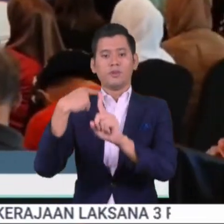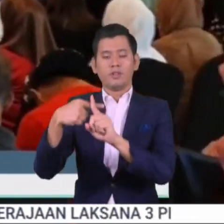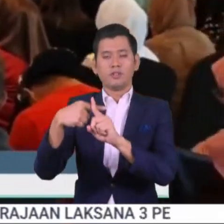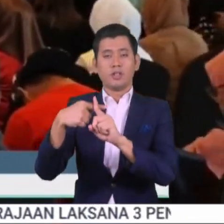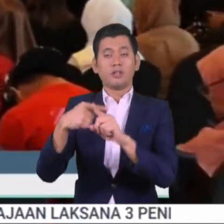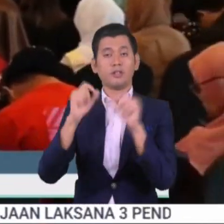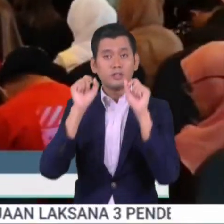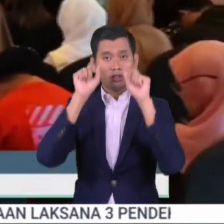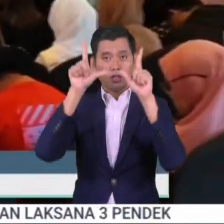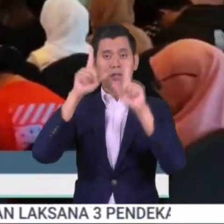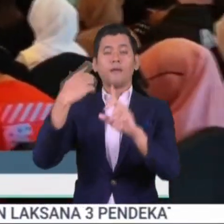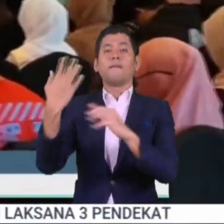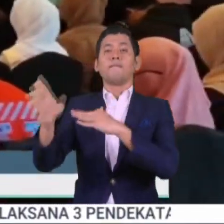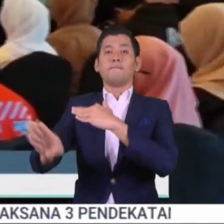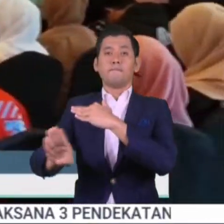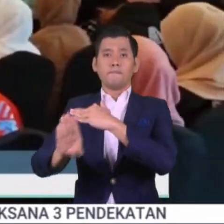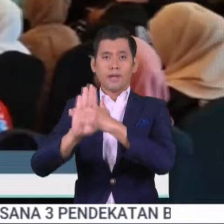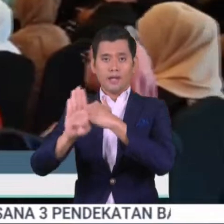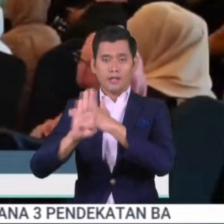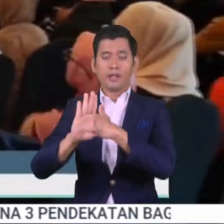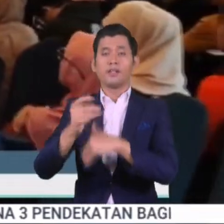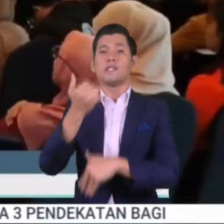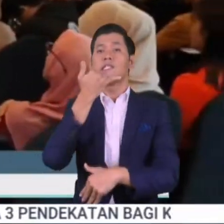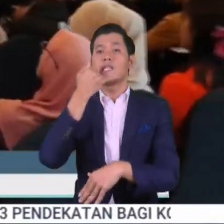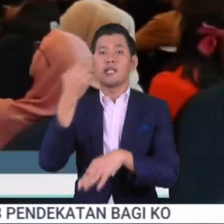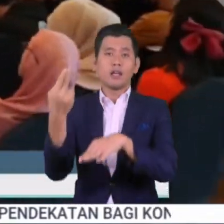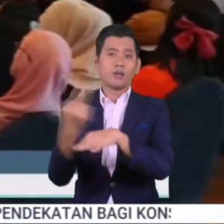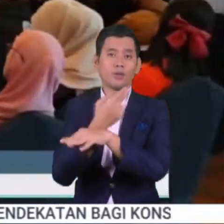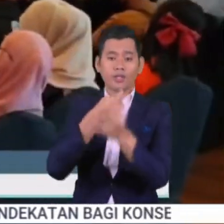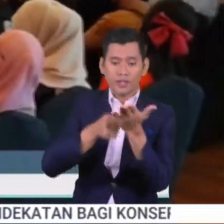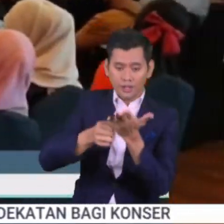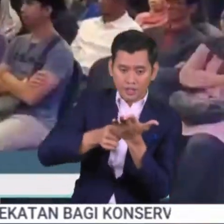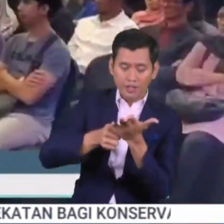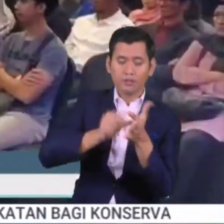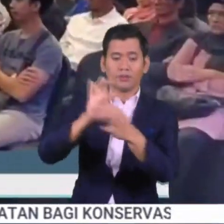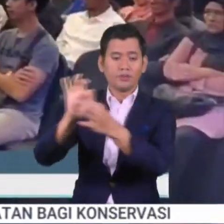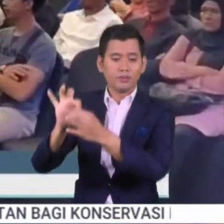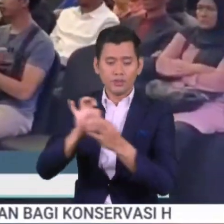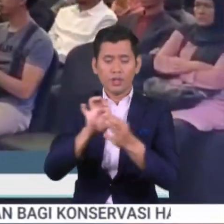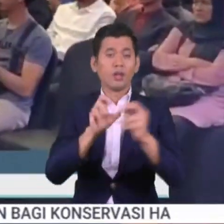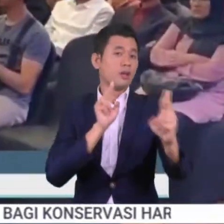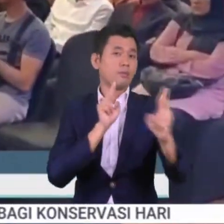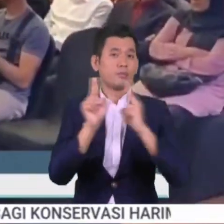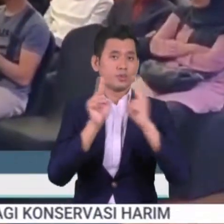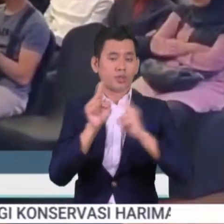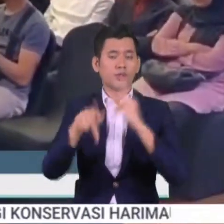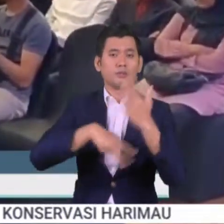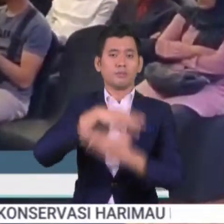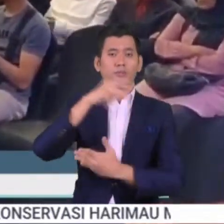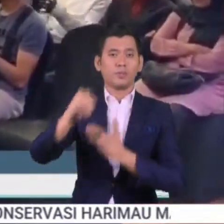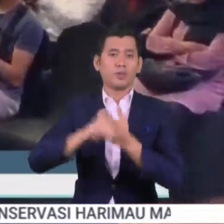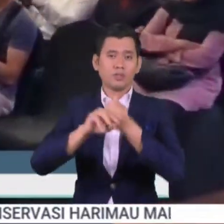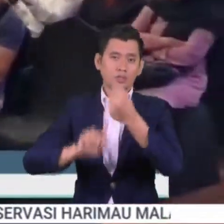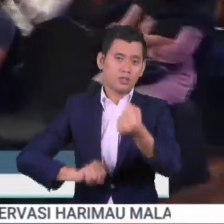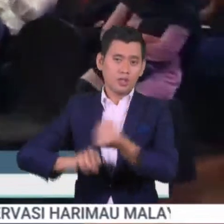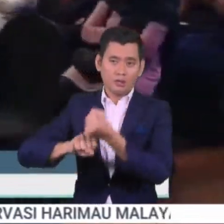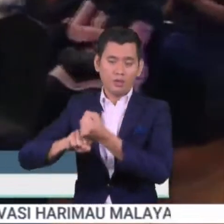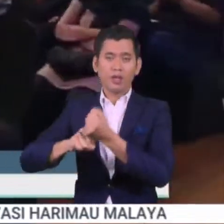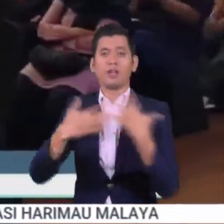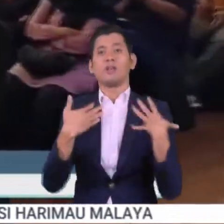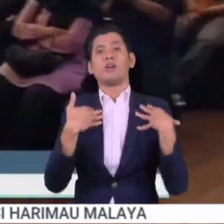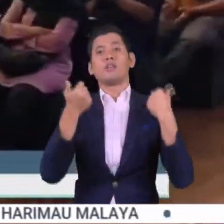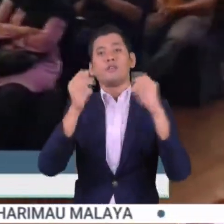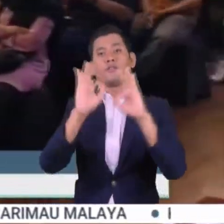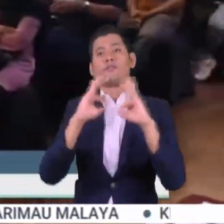bahaya penyalahgunaan dadah meningkat hasil usaha yang digembleng bersama. Beliau berucap merasmikan program kelompok sokongan kepulihan